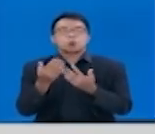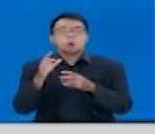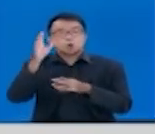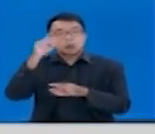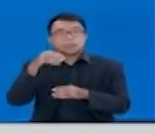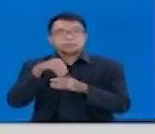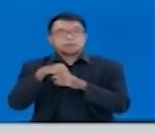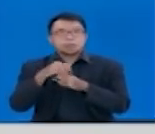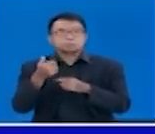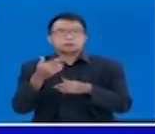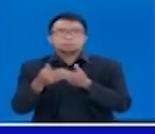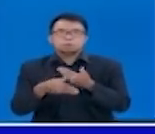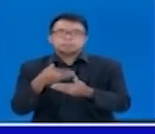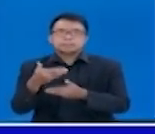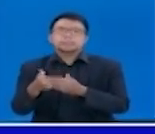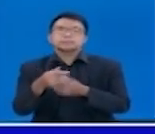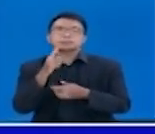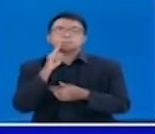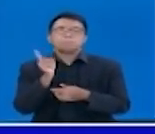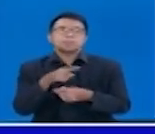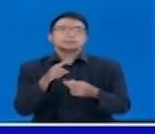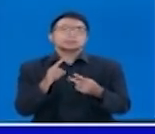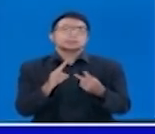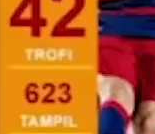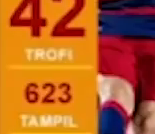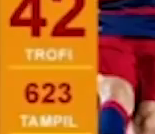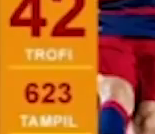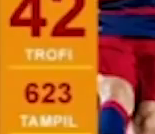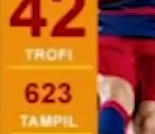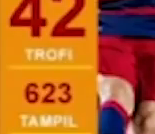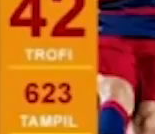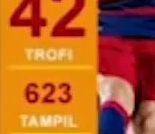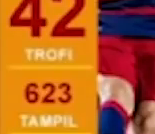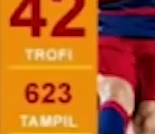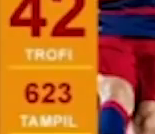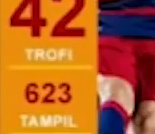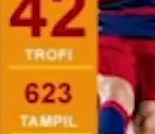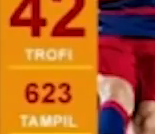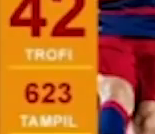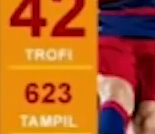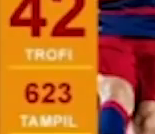segera diproses dan mendapatkan ganti rugi. Terima kasih sudah bergabung di iNews Siang.